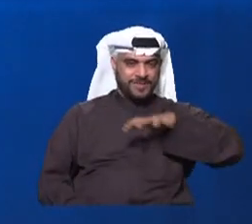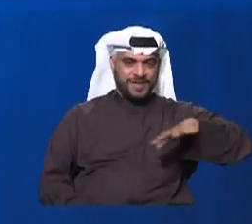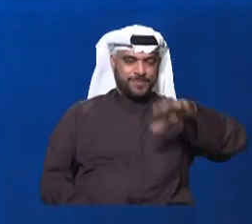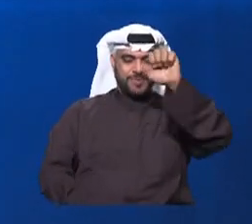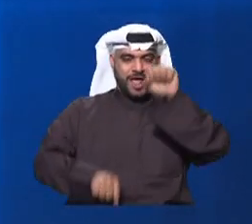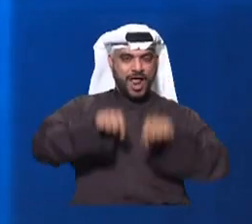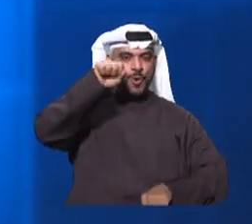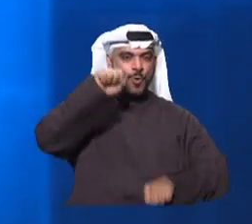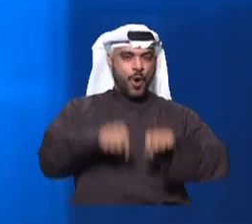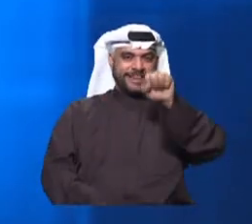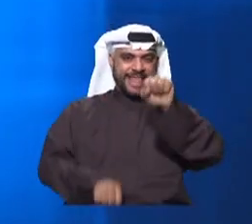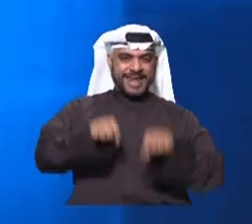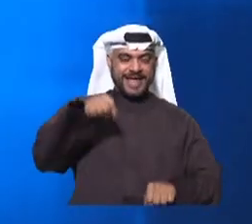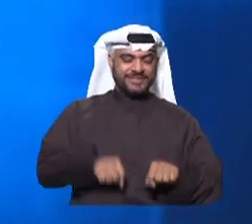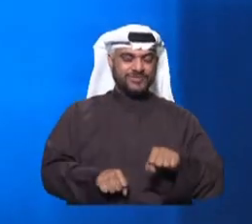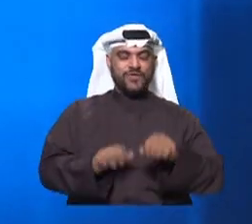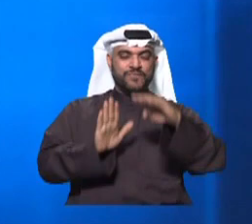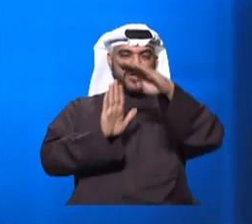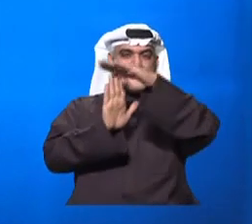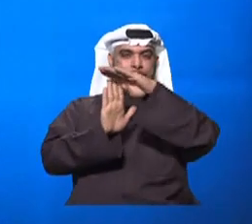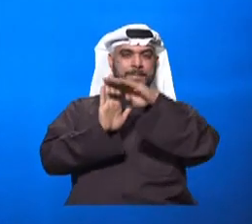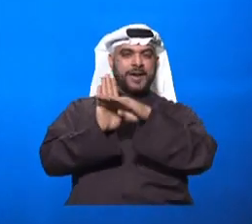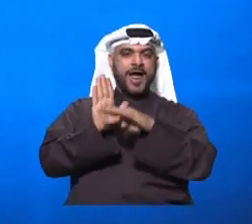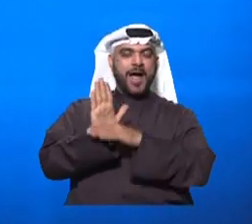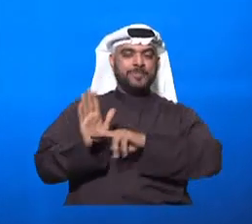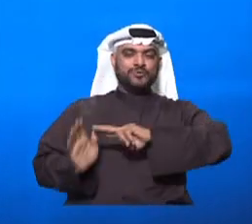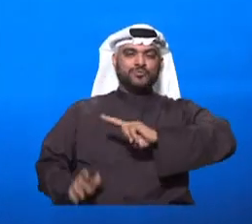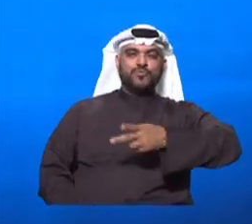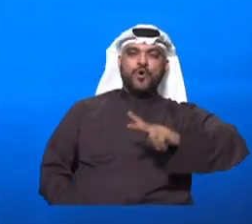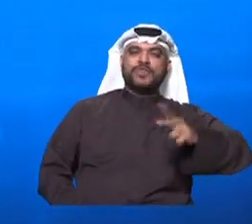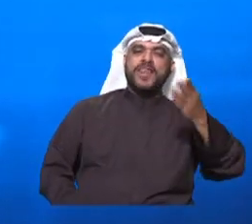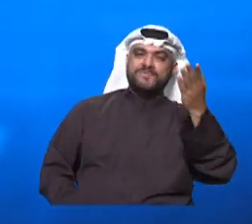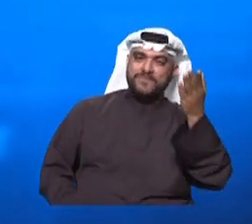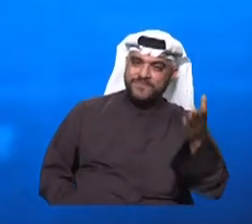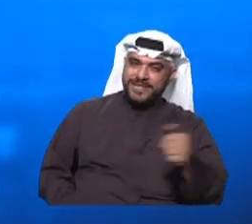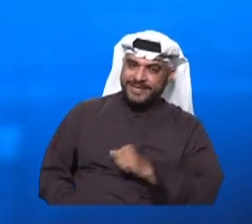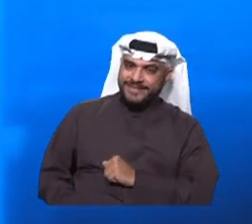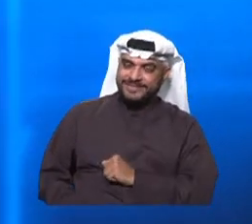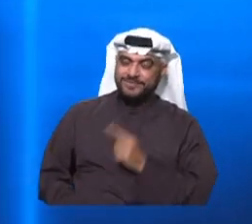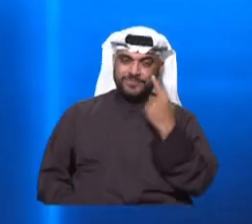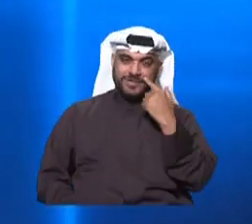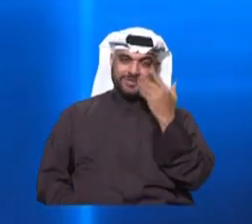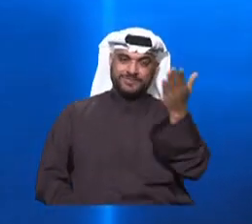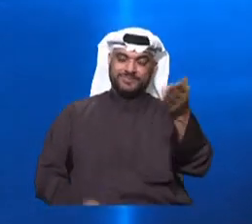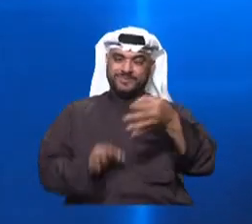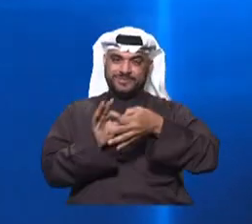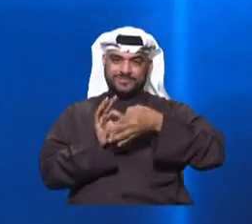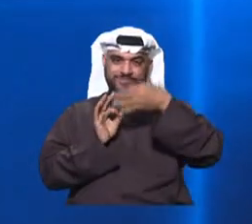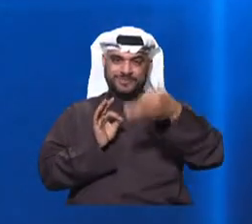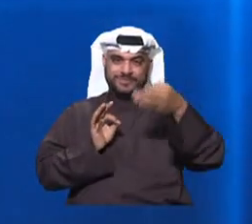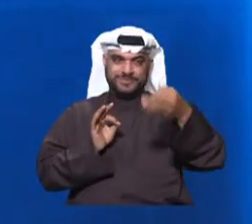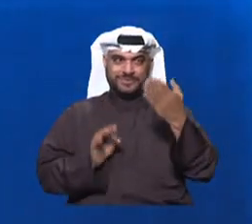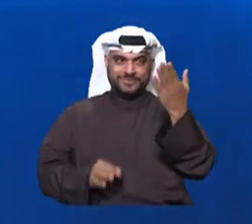برنامج مليء بالأنشطة المختلفة. المزيد من التفاصيل